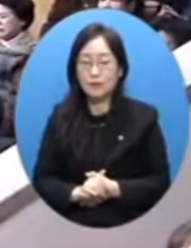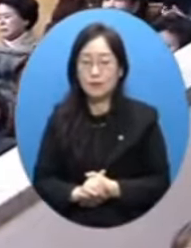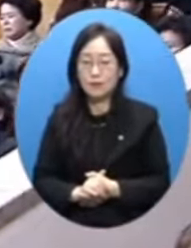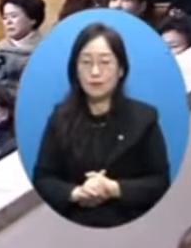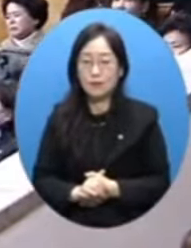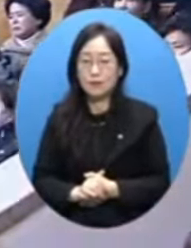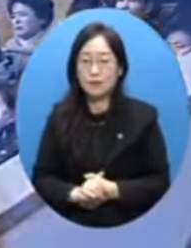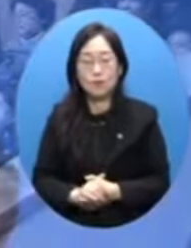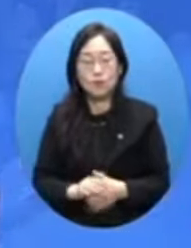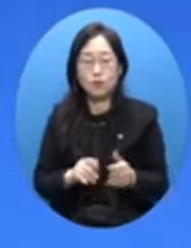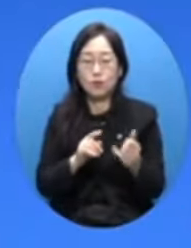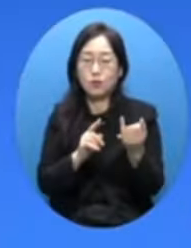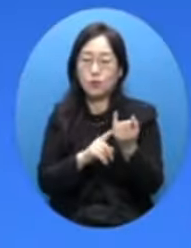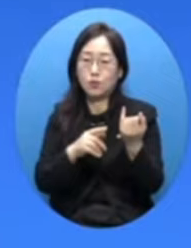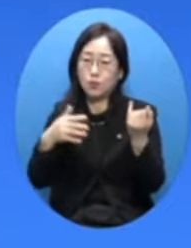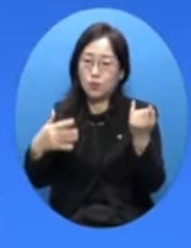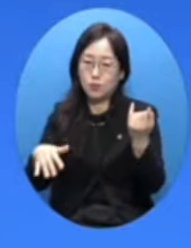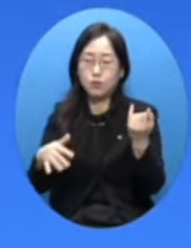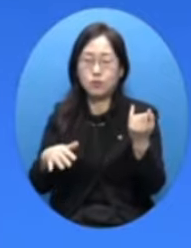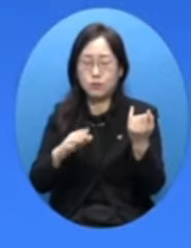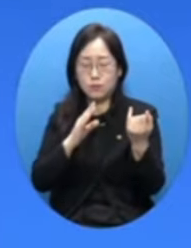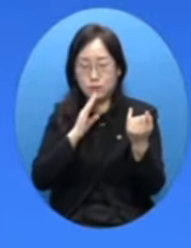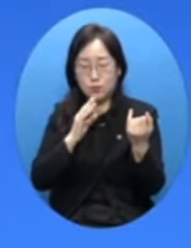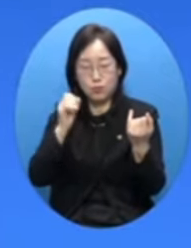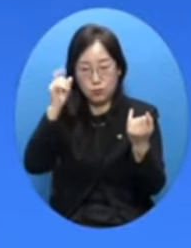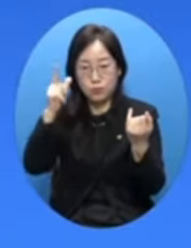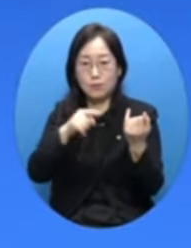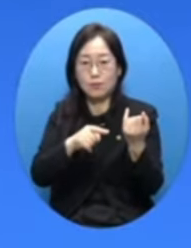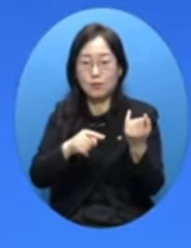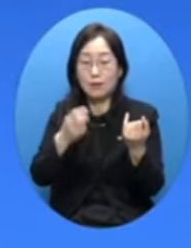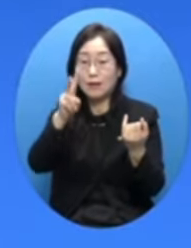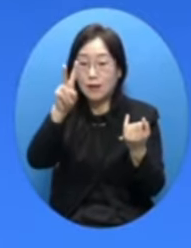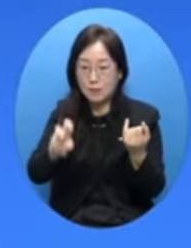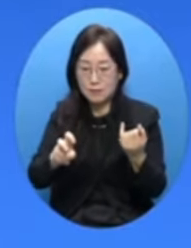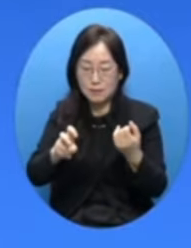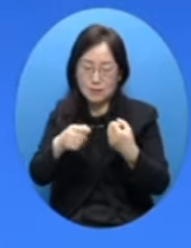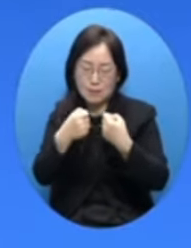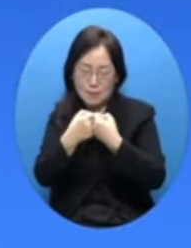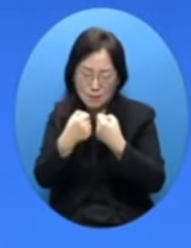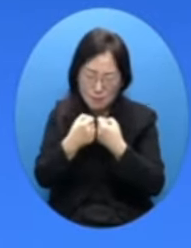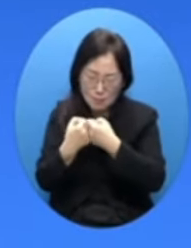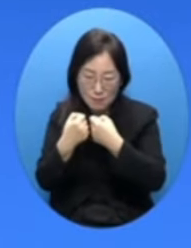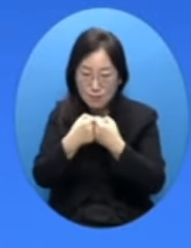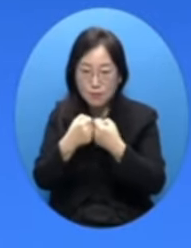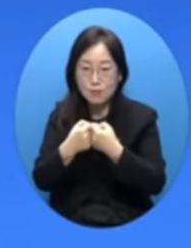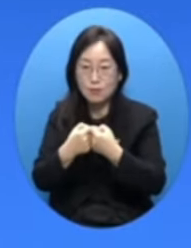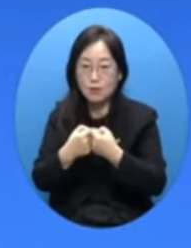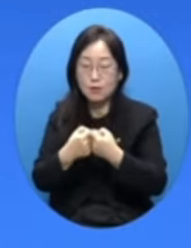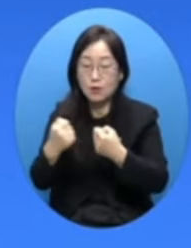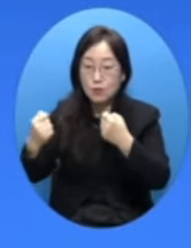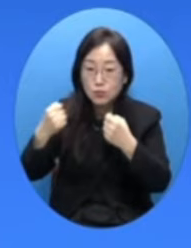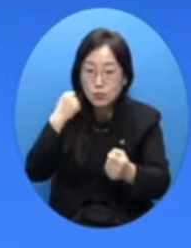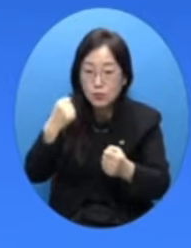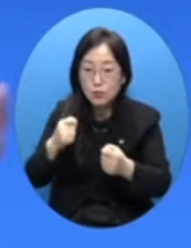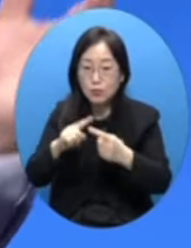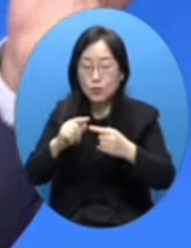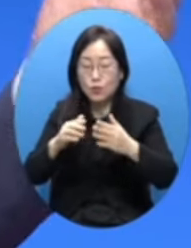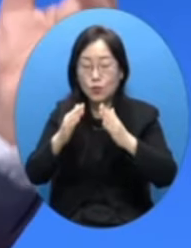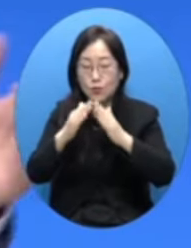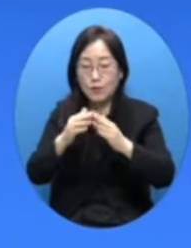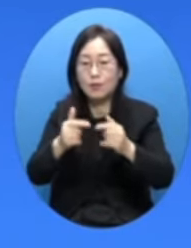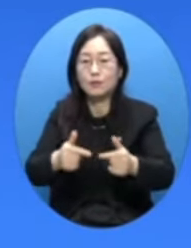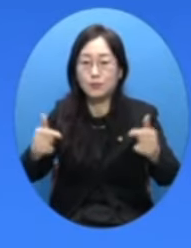아, 대단한 사모님이세요. 대단한 사모님이세요. 암과 싸워가면서 이렇게 큰 교회를 이루시고